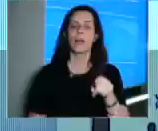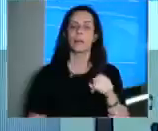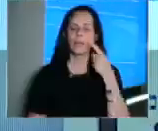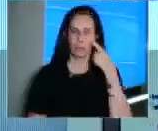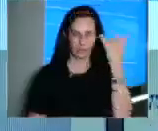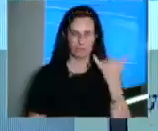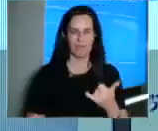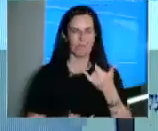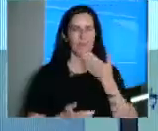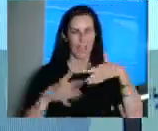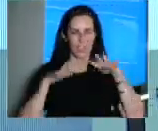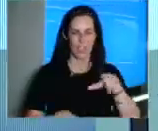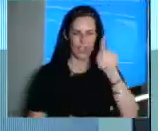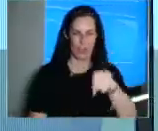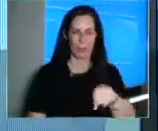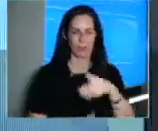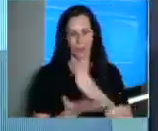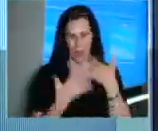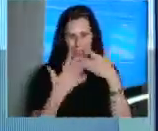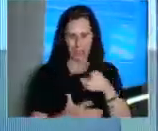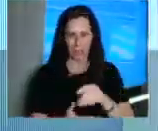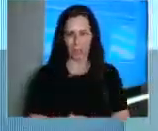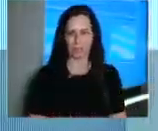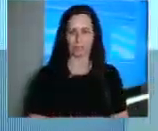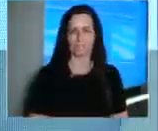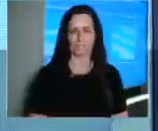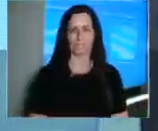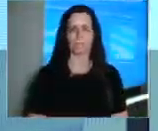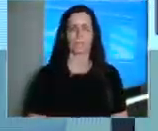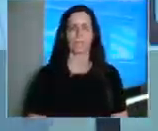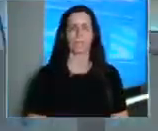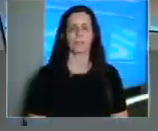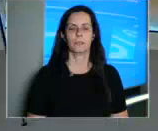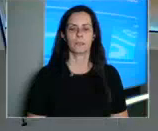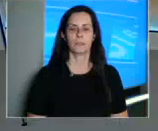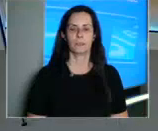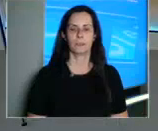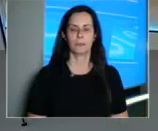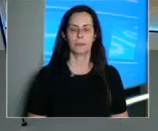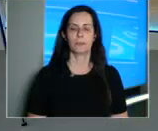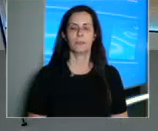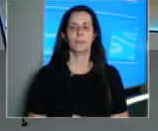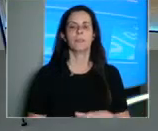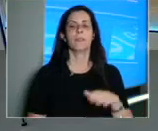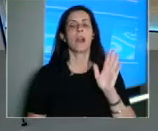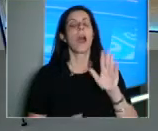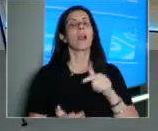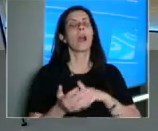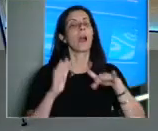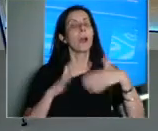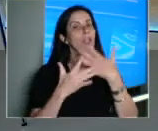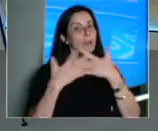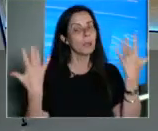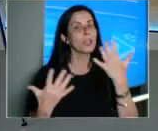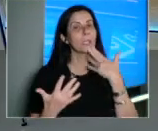זו הקריקטורה האנטישמית שכאמור דיברנו עליה עכשיו בעניין של ישראל היום. וגם מחלוקת האסירים, אחרי